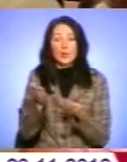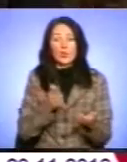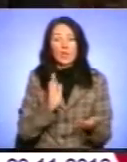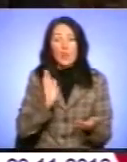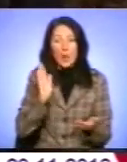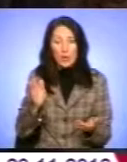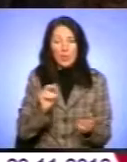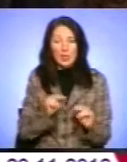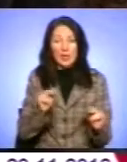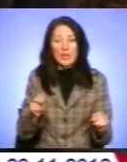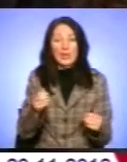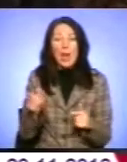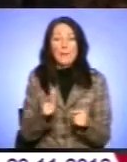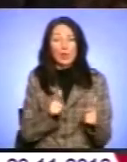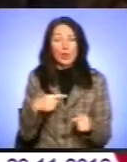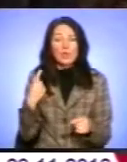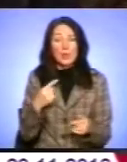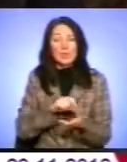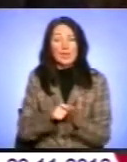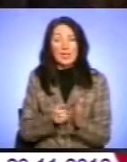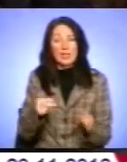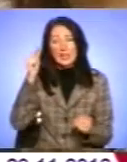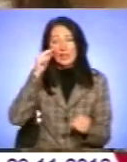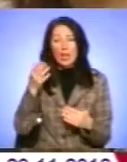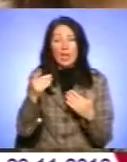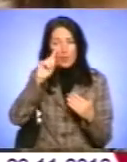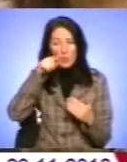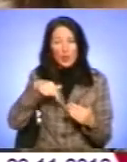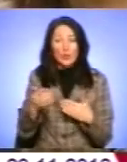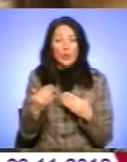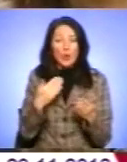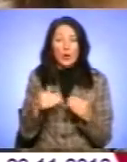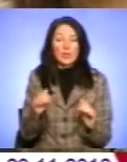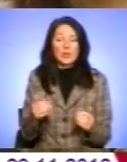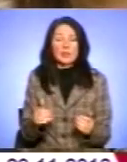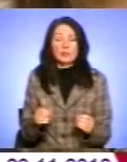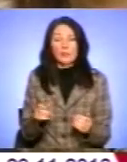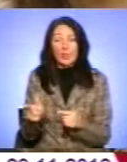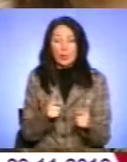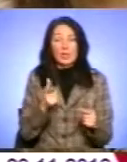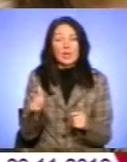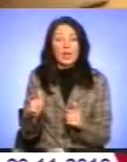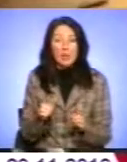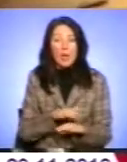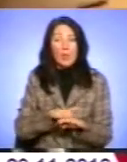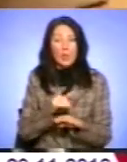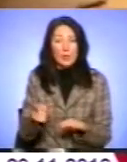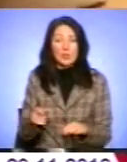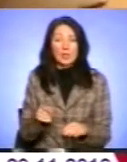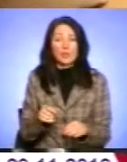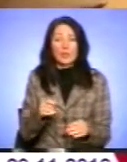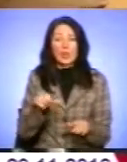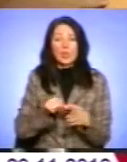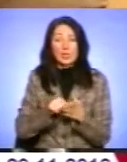на підготовчий майстер-клас, де навчали вмінню спілкуватися, триматися на публіці. Під час олімпіади учасники випробували